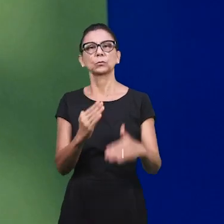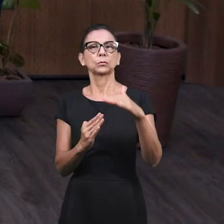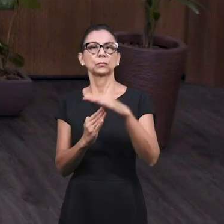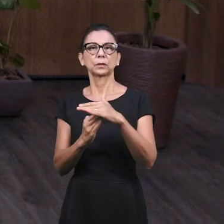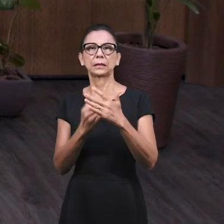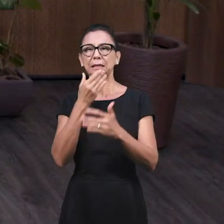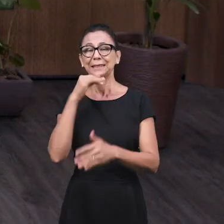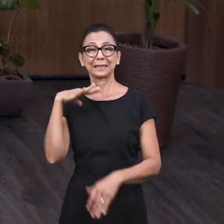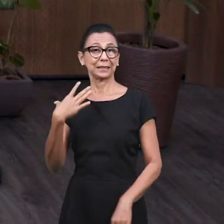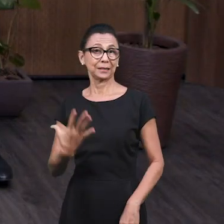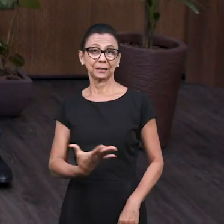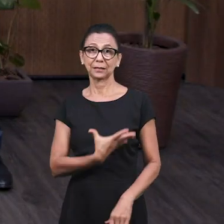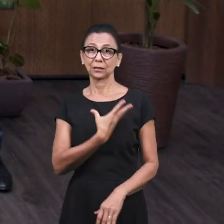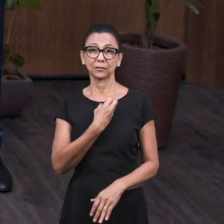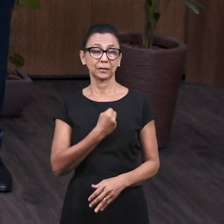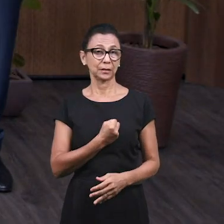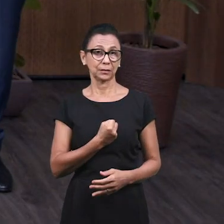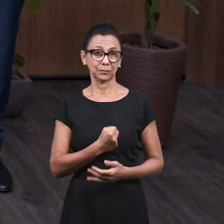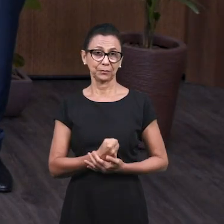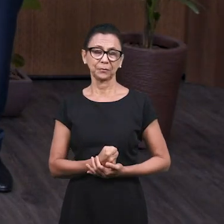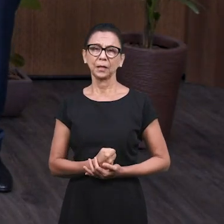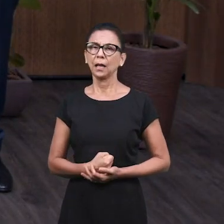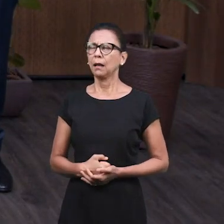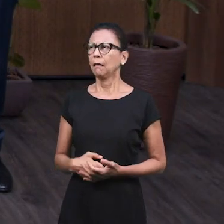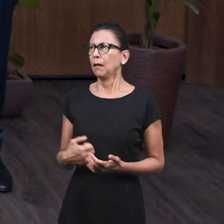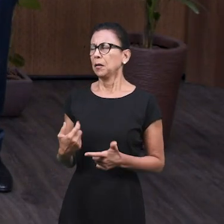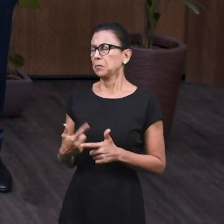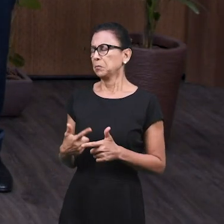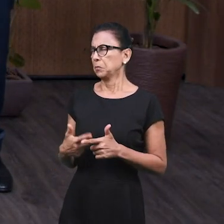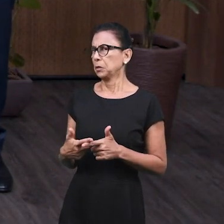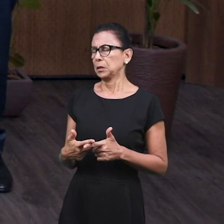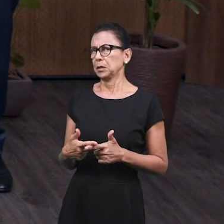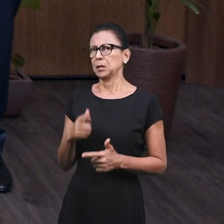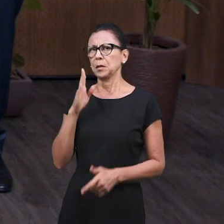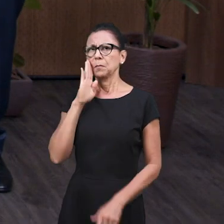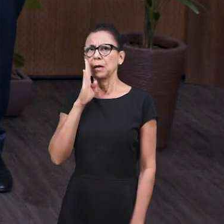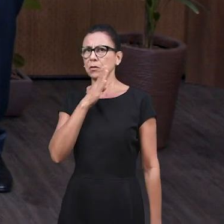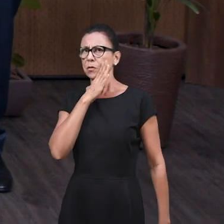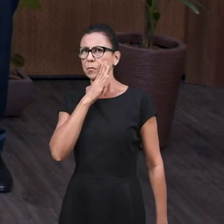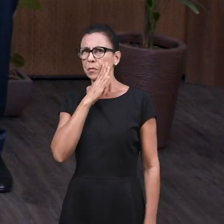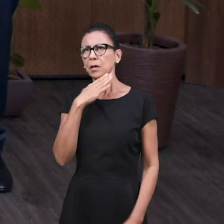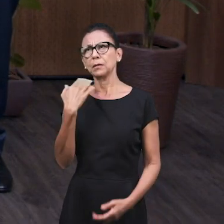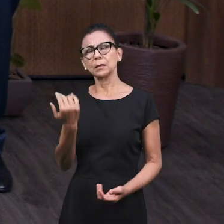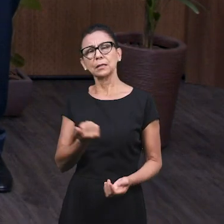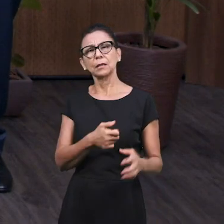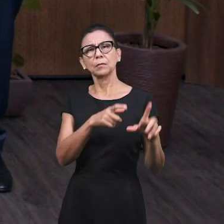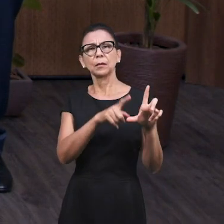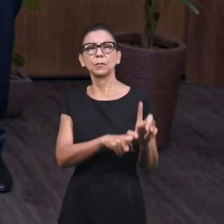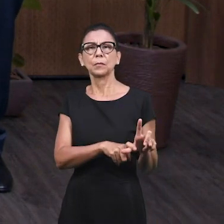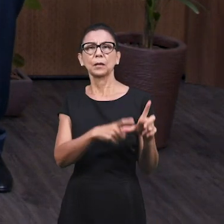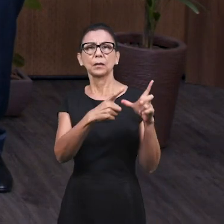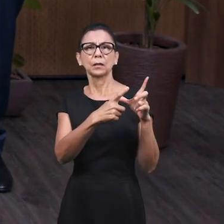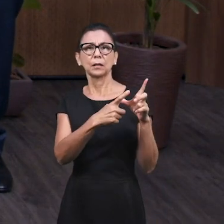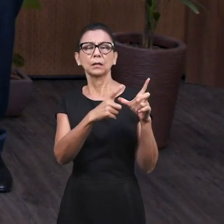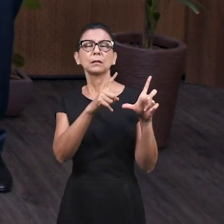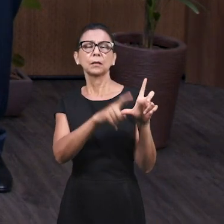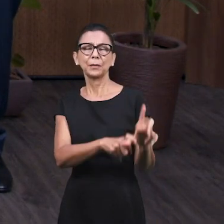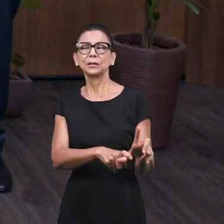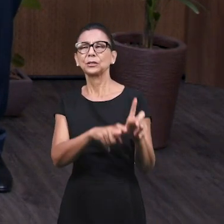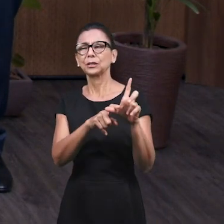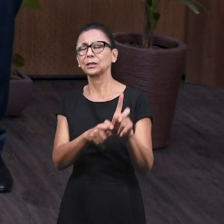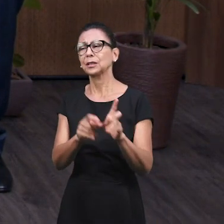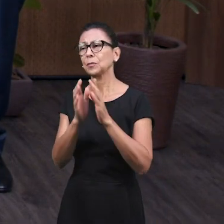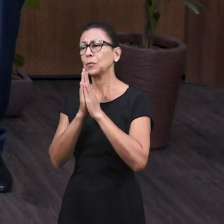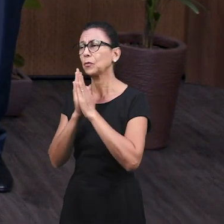Même pourquoi Bartimée, il dépendait de quelqu'un. Il demandait de l'aumône, il suppliait